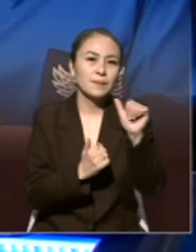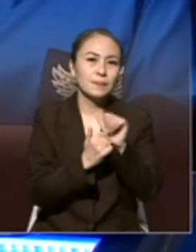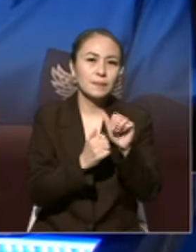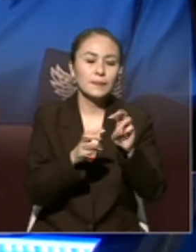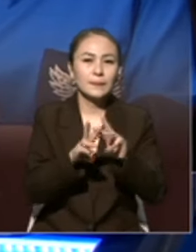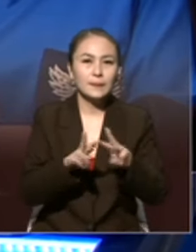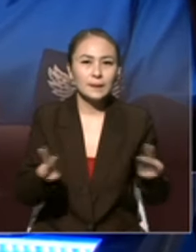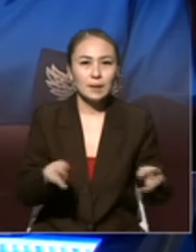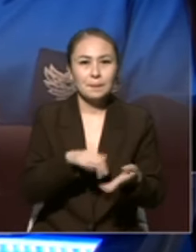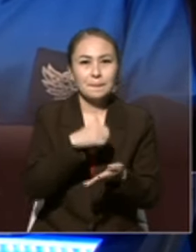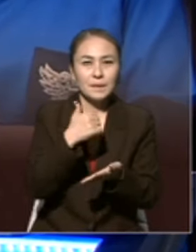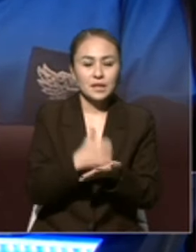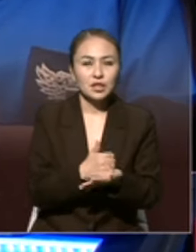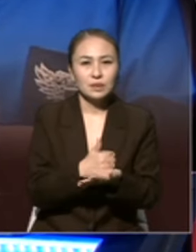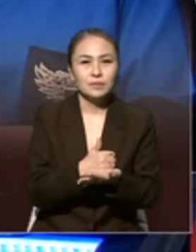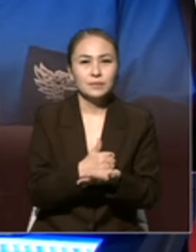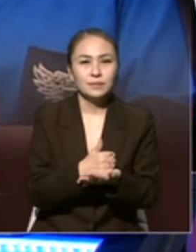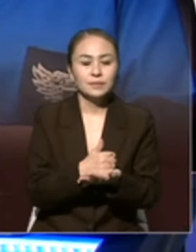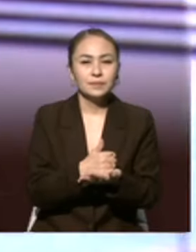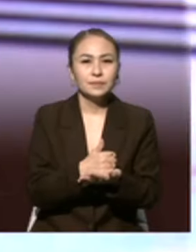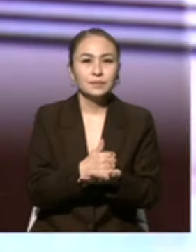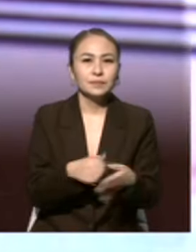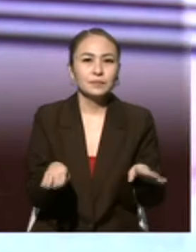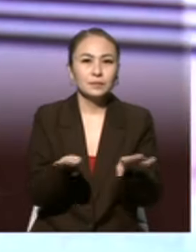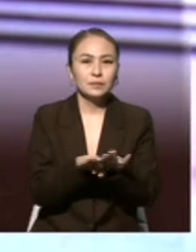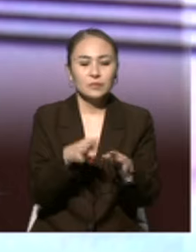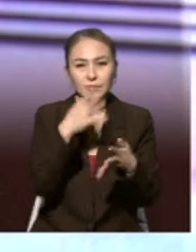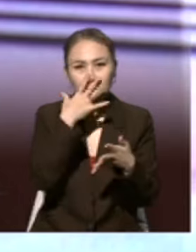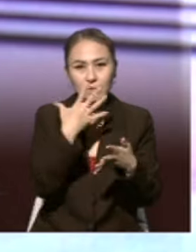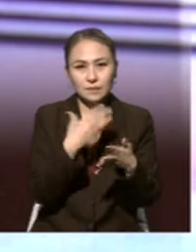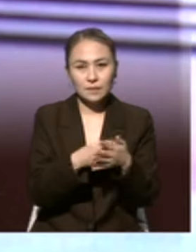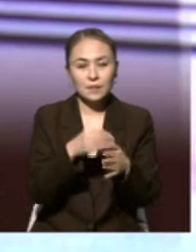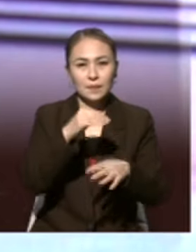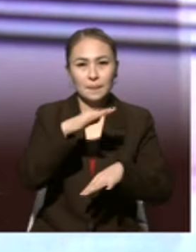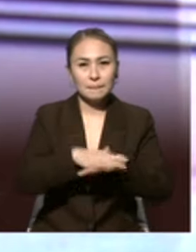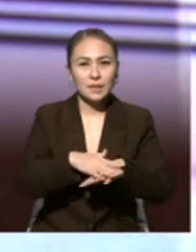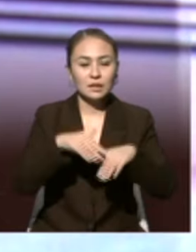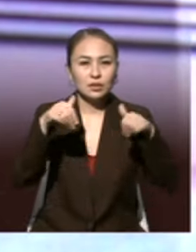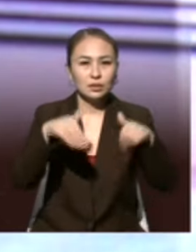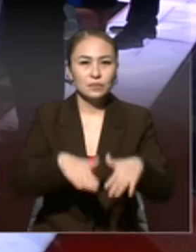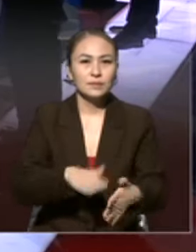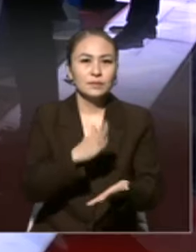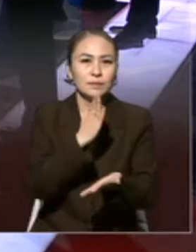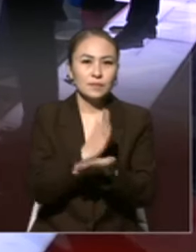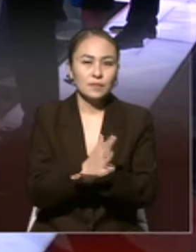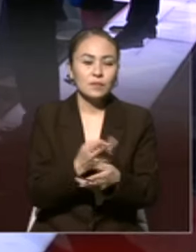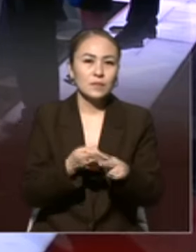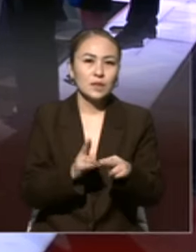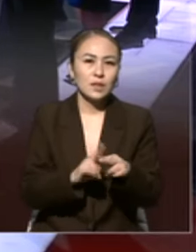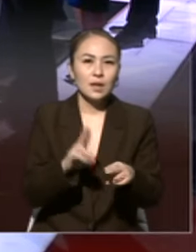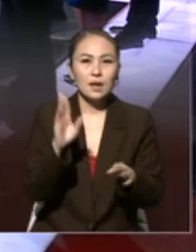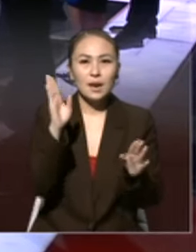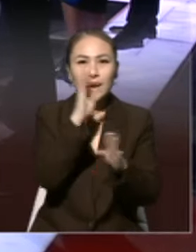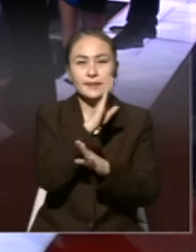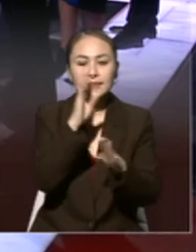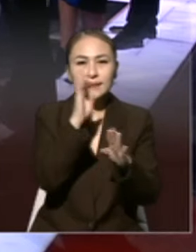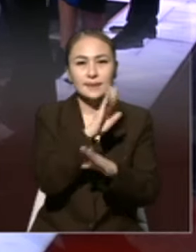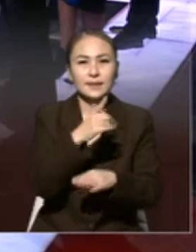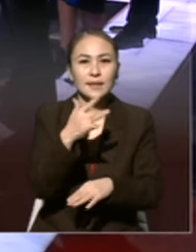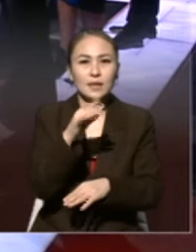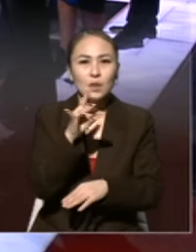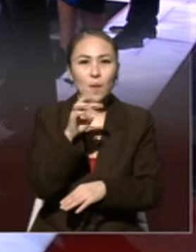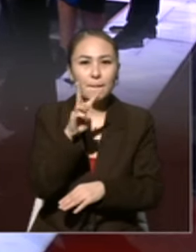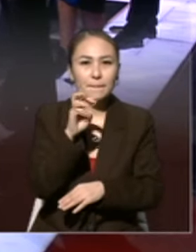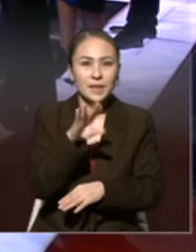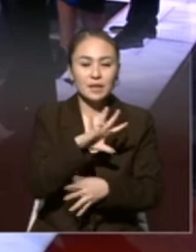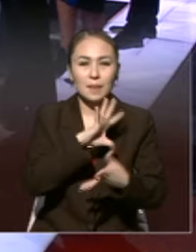вице-министрлардың басшылары да қатысып, осындай өздерінің бағыты бойынша шешім қабылдап жатыр. Сонымен бірге мына қазгидромет бағана айтып